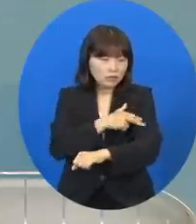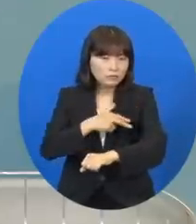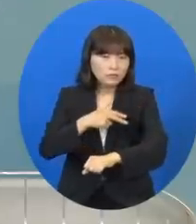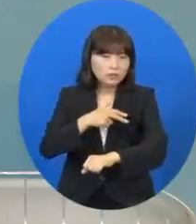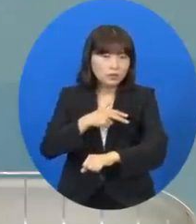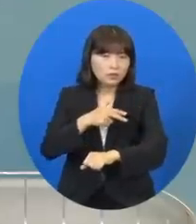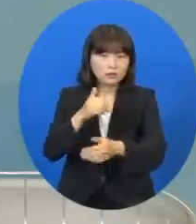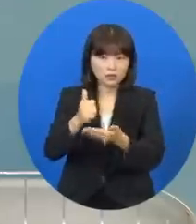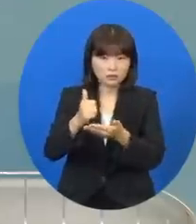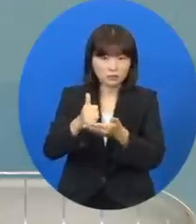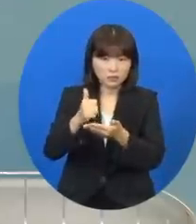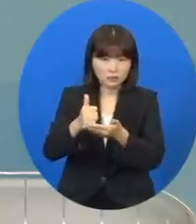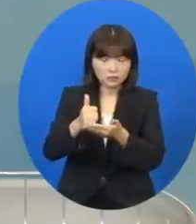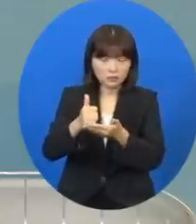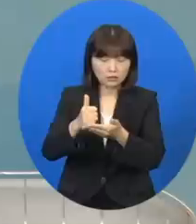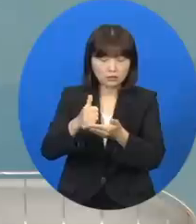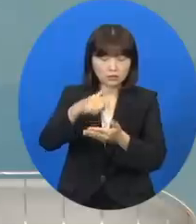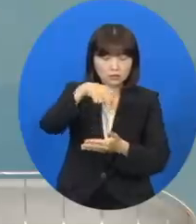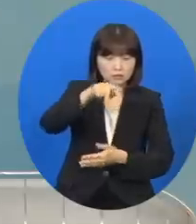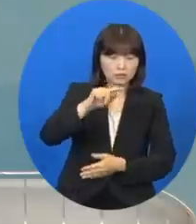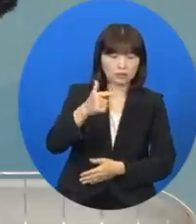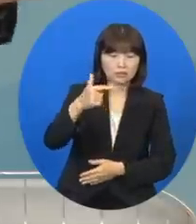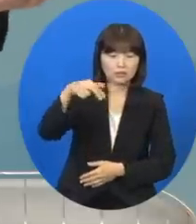산중파라고 하는 그런 신앙